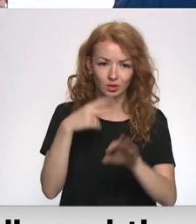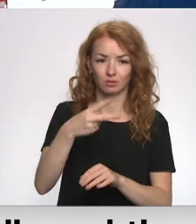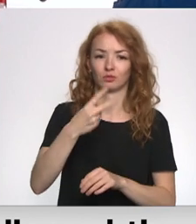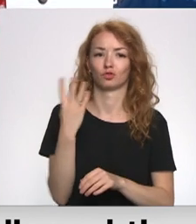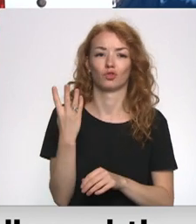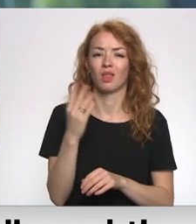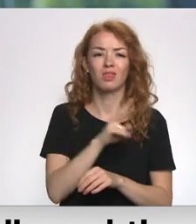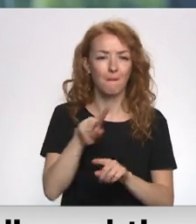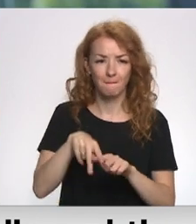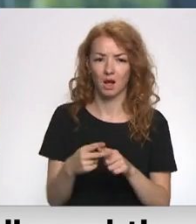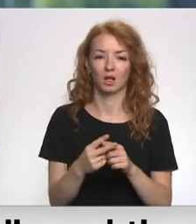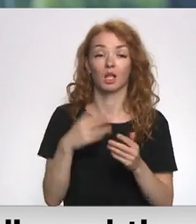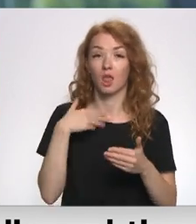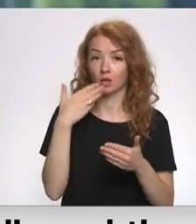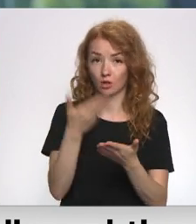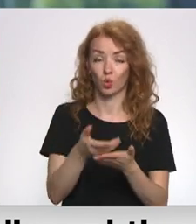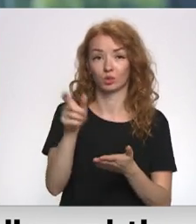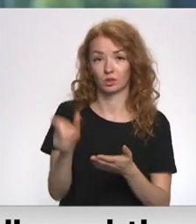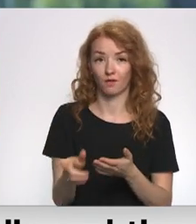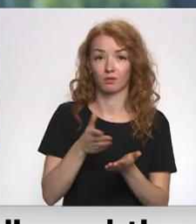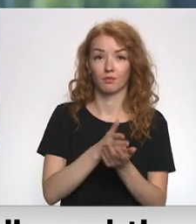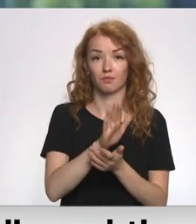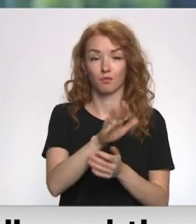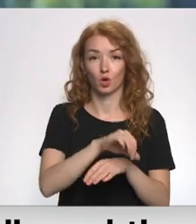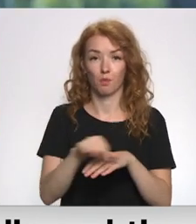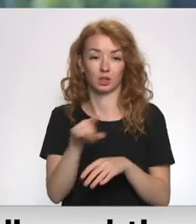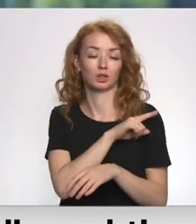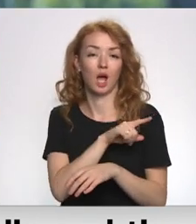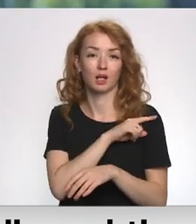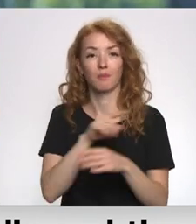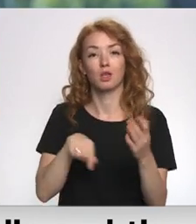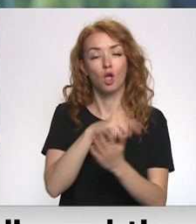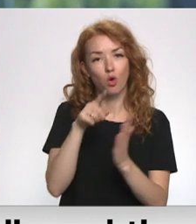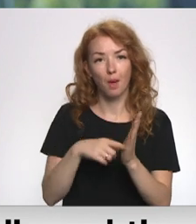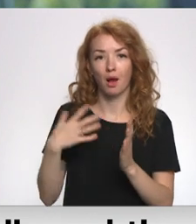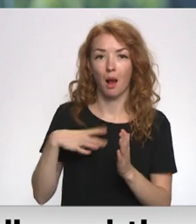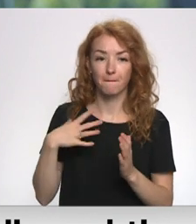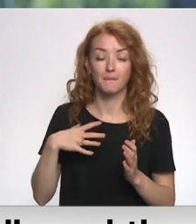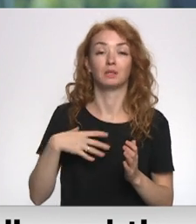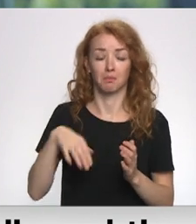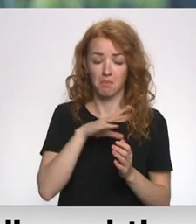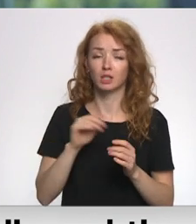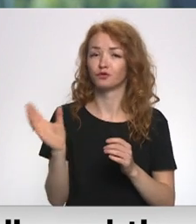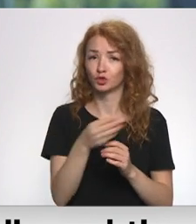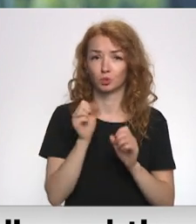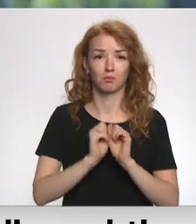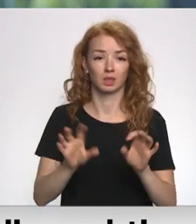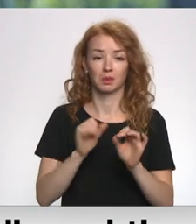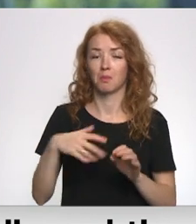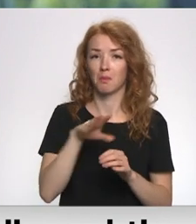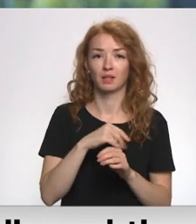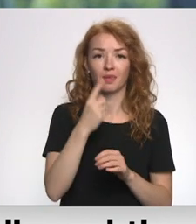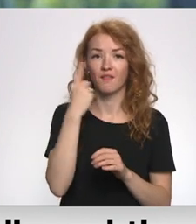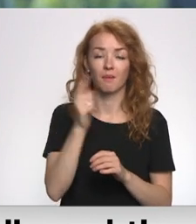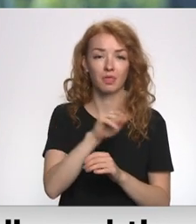jā, nepatraukti. Iesaku cilvēkiem griezties pie robežsargiem, jautājumus, kāpēc, un mēs visu izskaidrosim. Mēs nevienam neatteiksim,